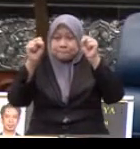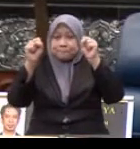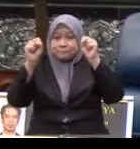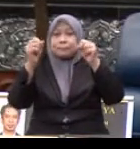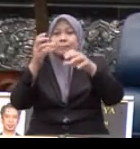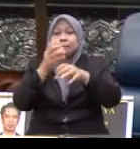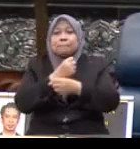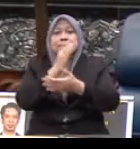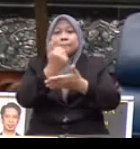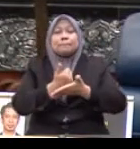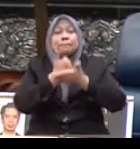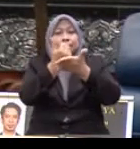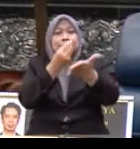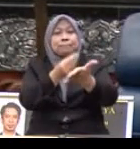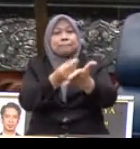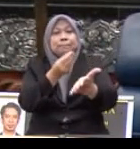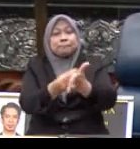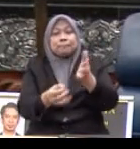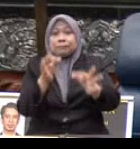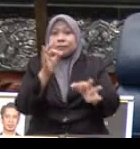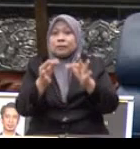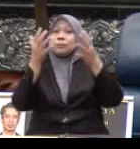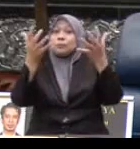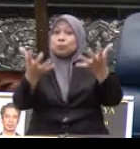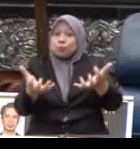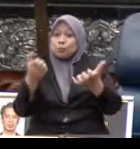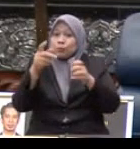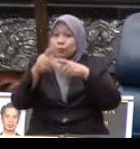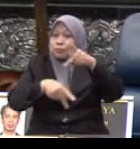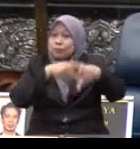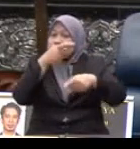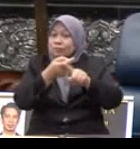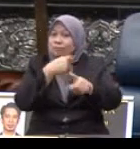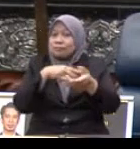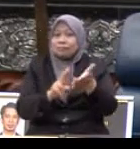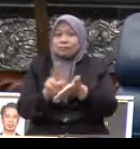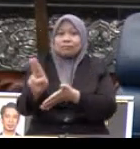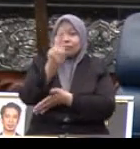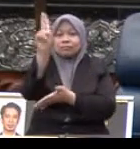mendapat bantuan keuangan sekiranya Mereka ingin mengambil pelajaran